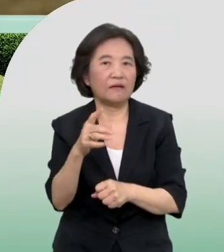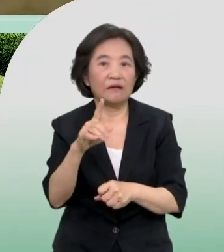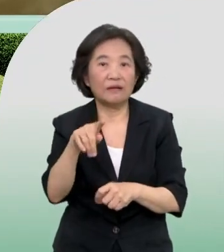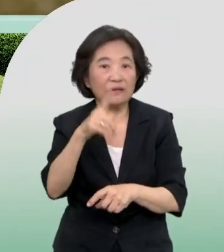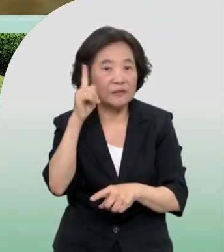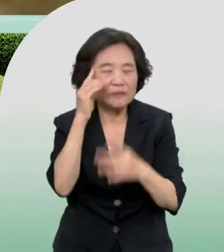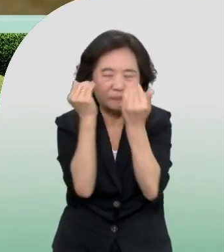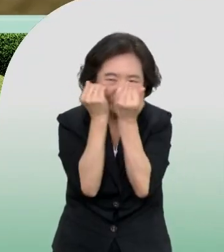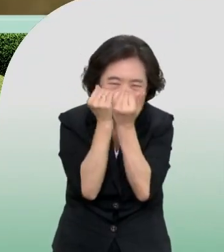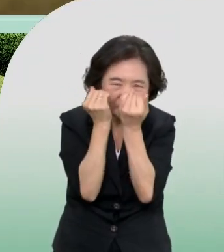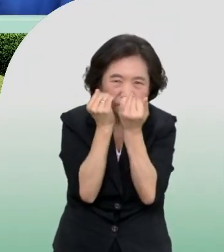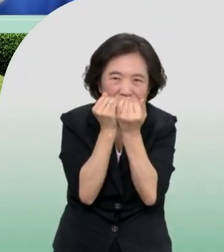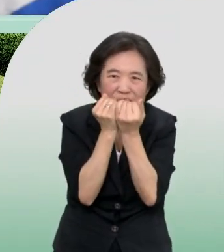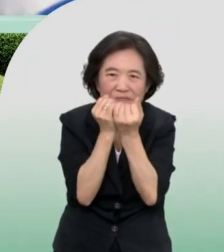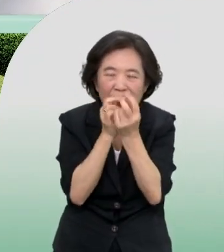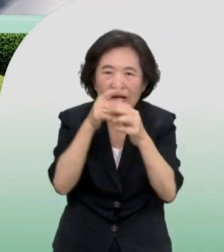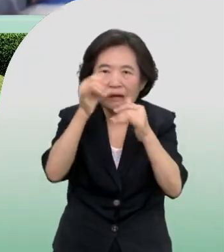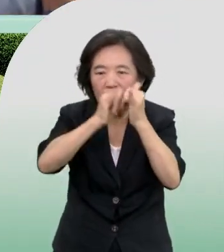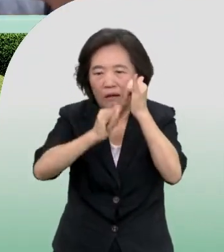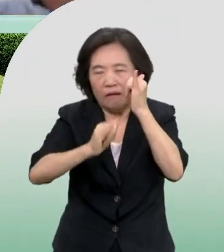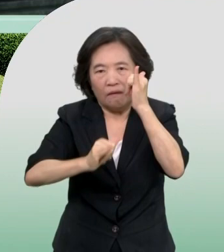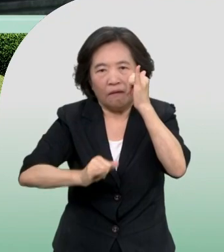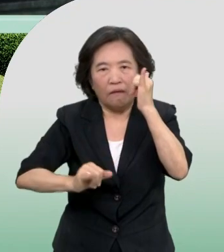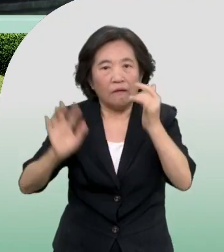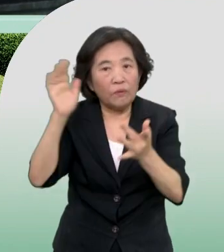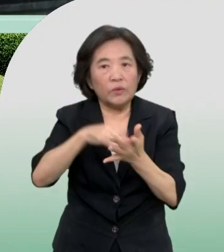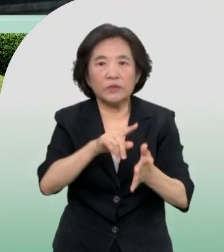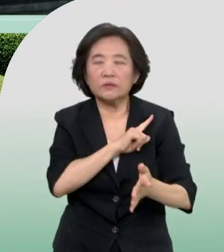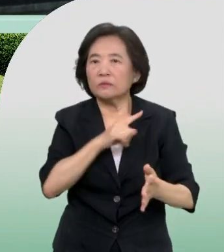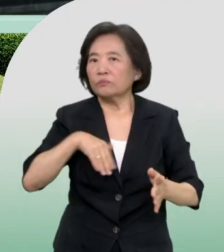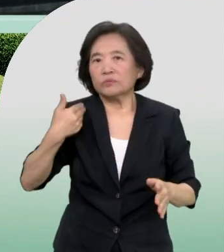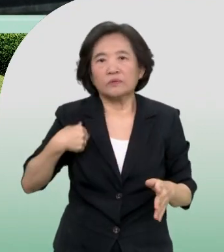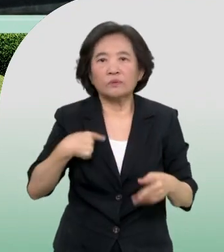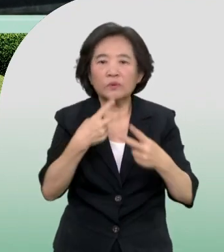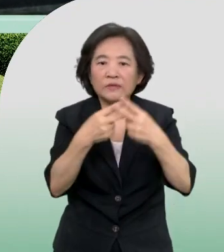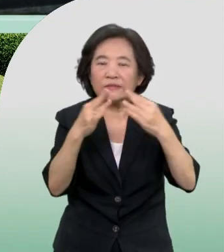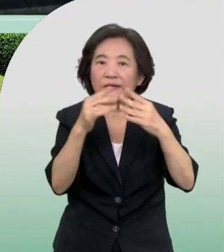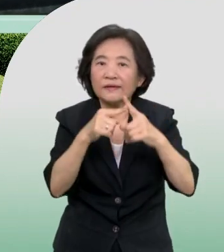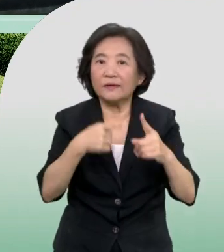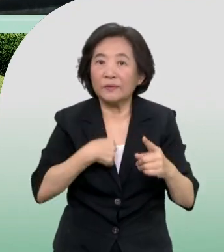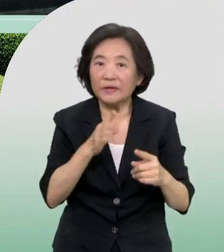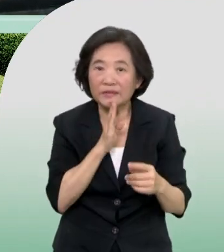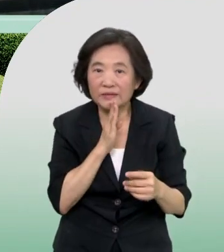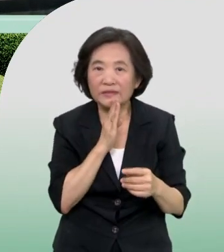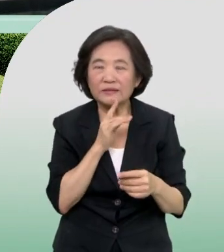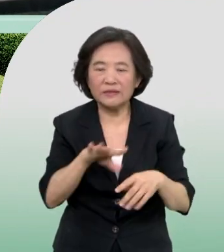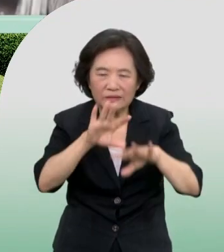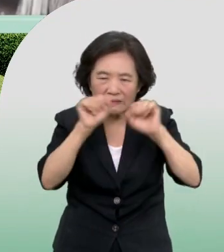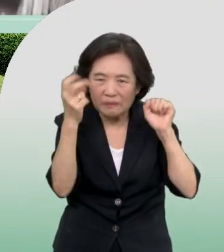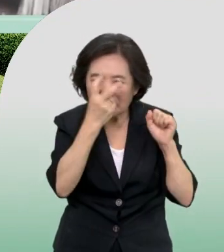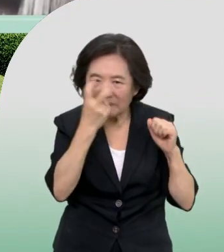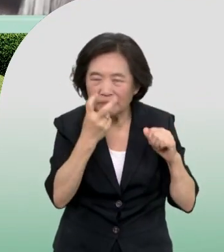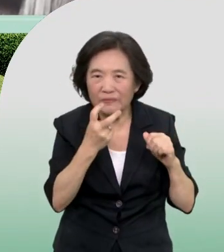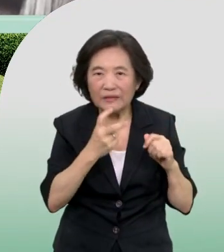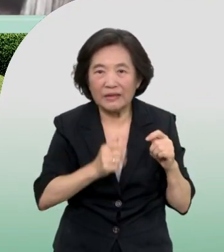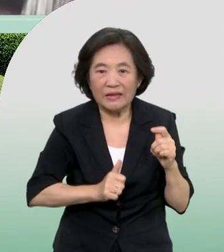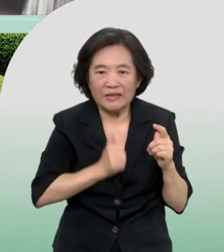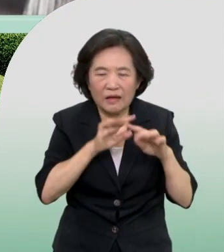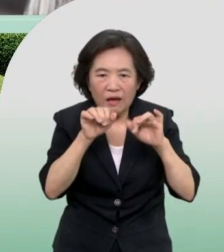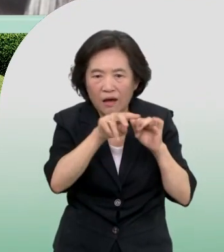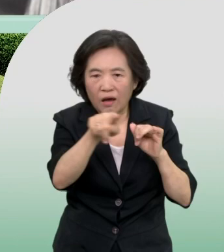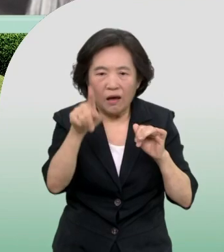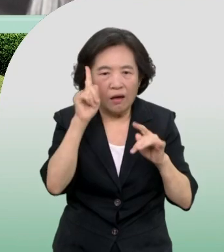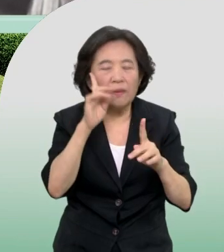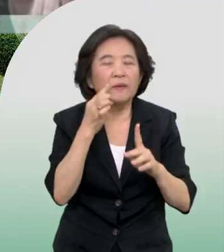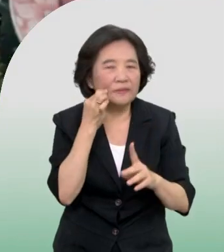都空的，也甚至唔抵自己的身份加台。不过，恩阳的前出也得行人咯，实在是当困难。